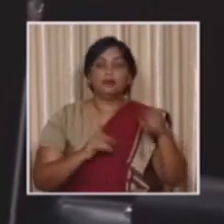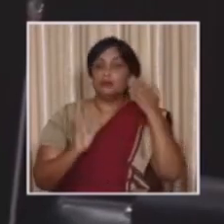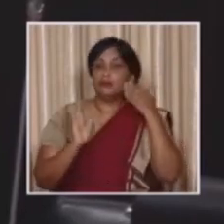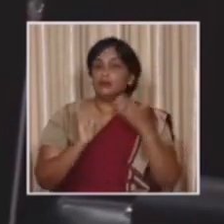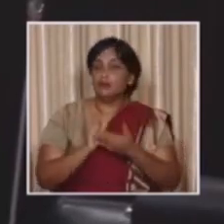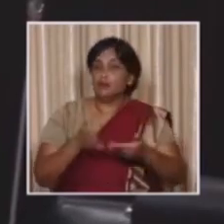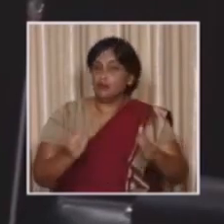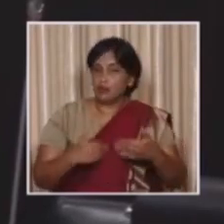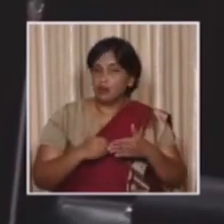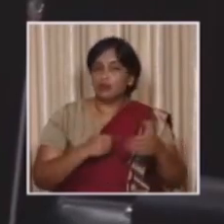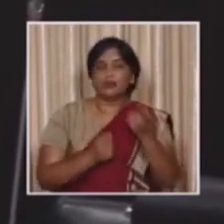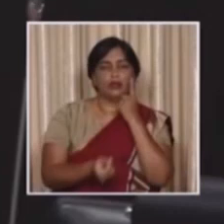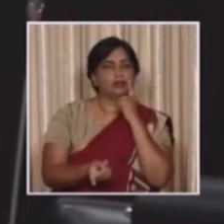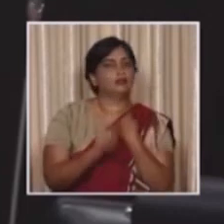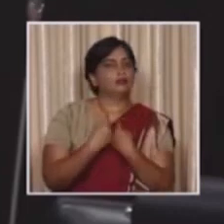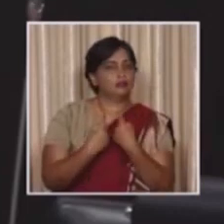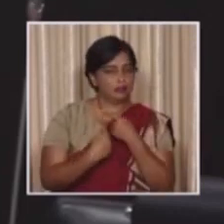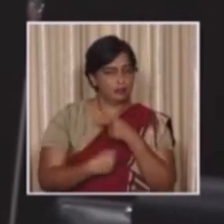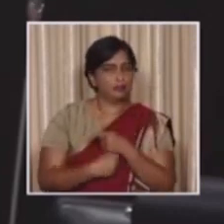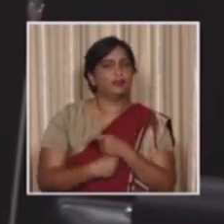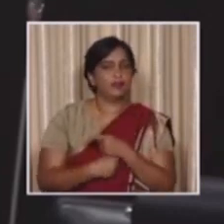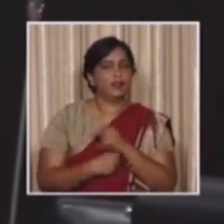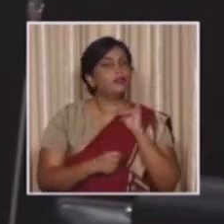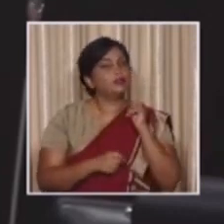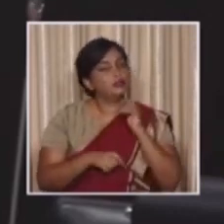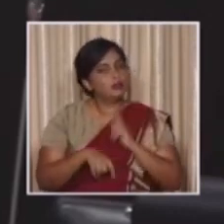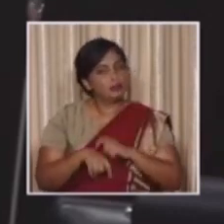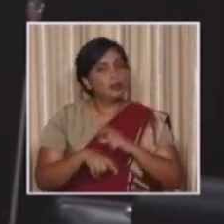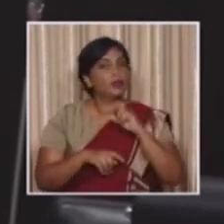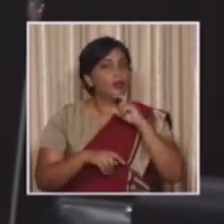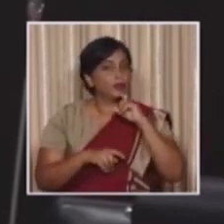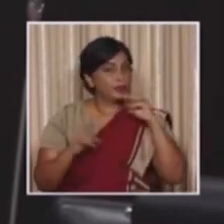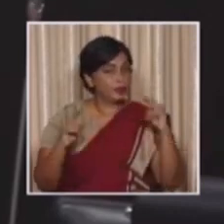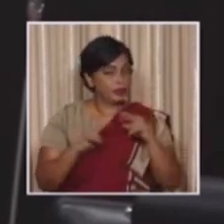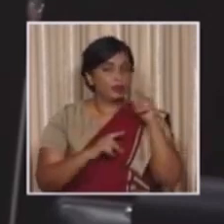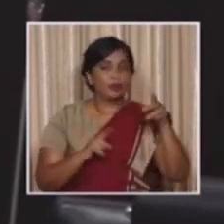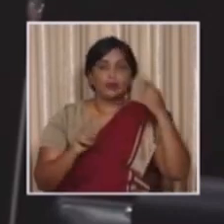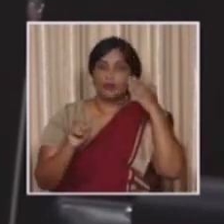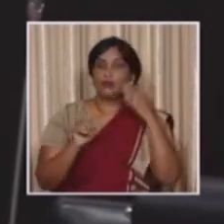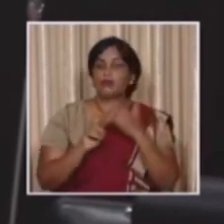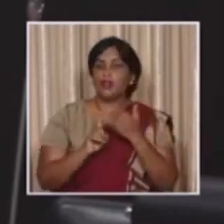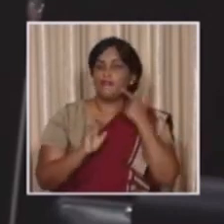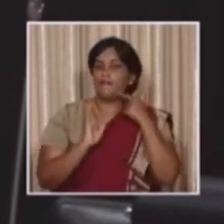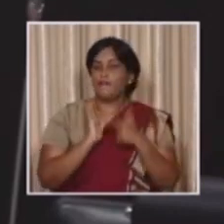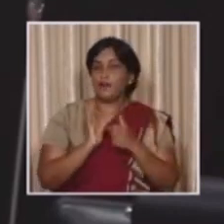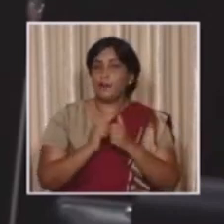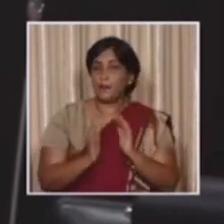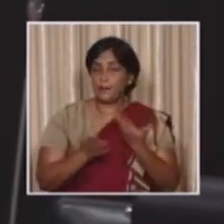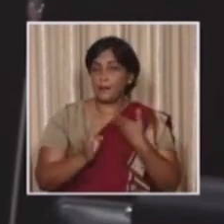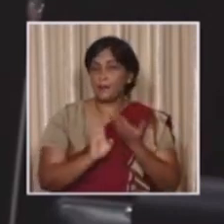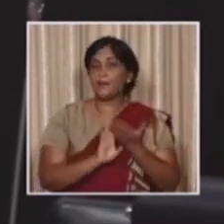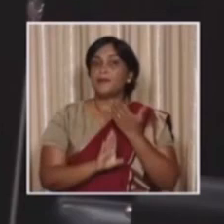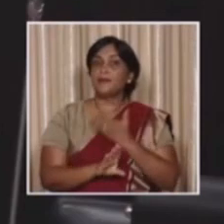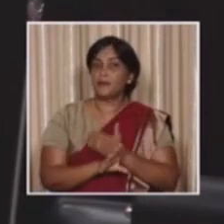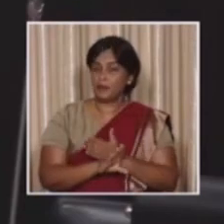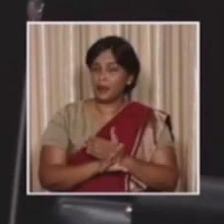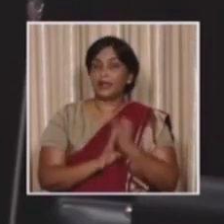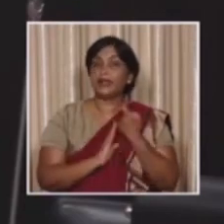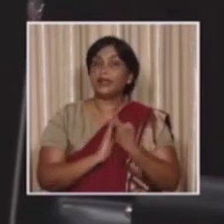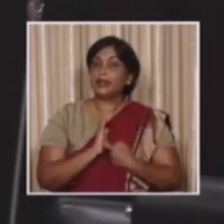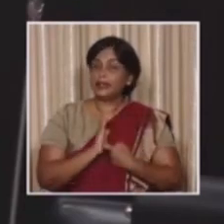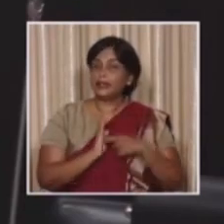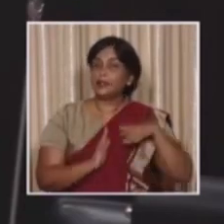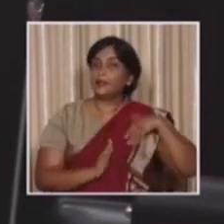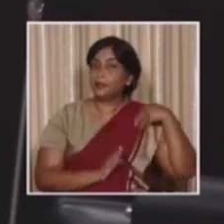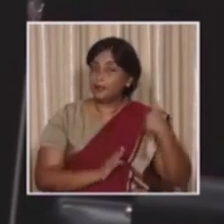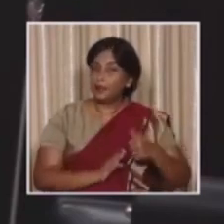பேரின் முறைப்பாடுகள் உரிய போலீஸ் பிரிவுக்கு கிடைக்கப்பட்டுள்ளது. அதேபோன்று பாதிக்கப்பட்ட தரப்பினருக்கு விமர்சிப்பவர்களால் இழப்பீட்டை வழங்க முடியுமா? வெறுமனை நேரத்தை வீணடிக்கும்